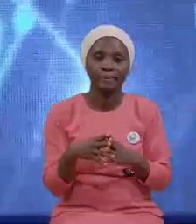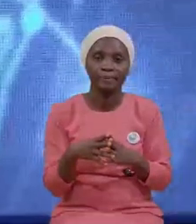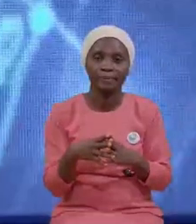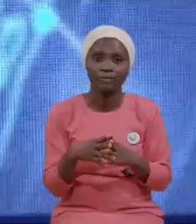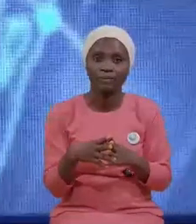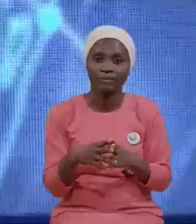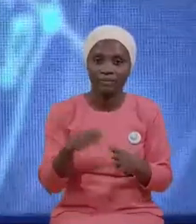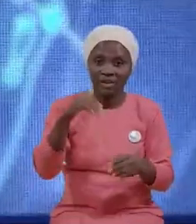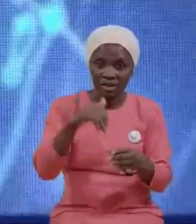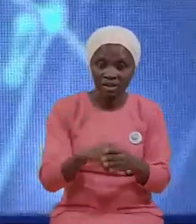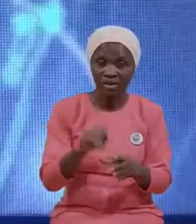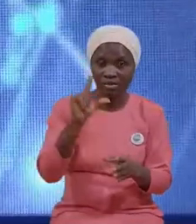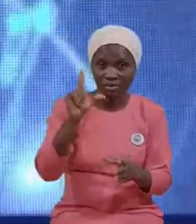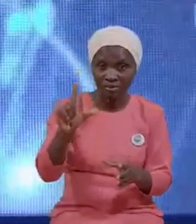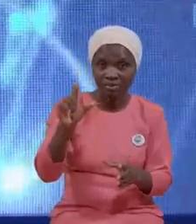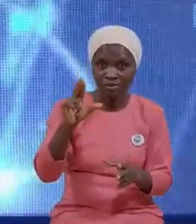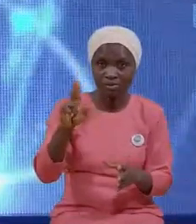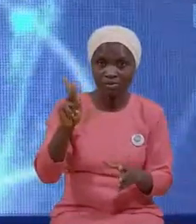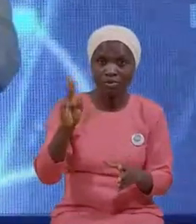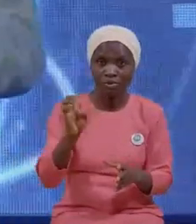Luc 2, 10.